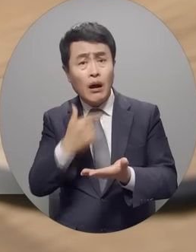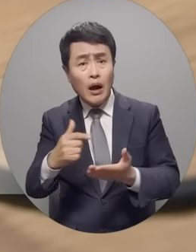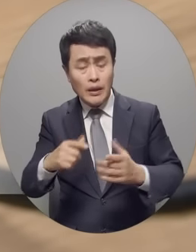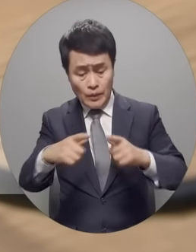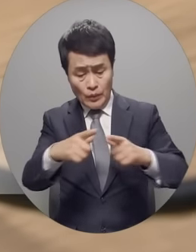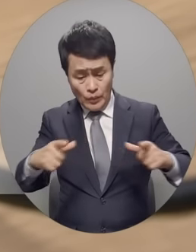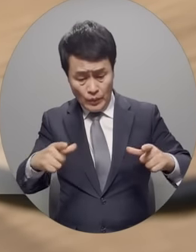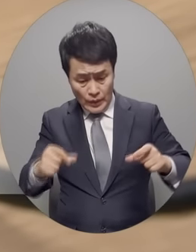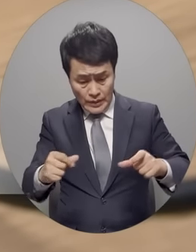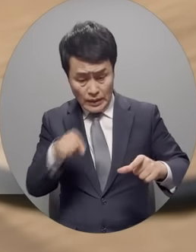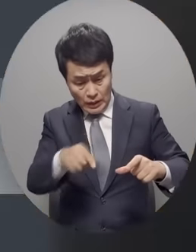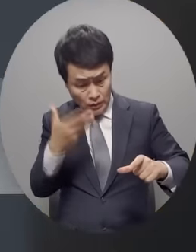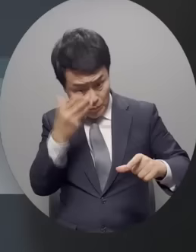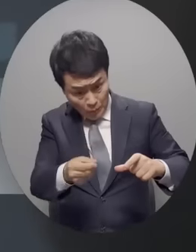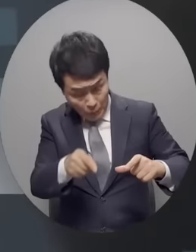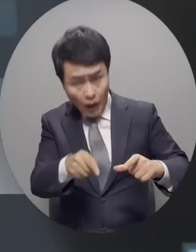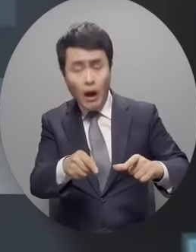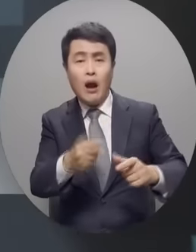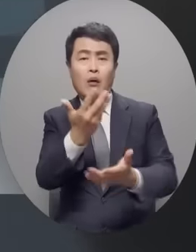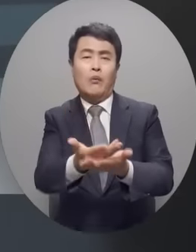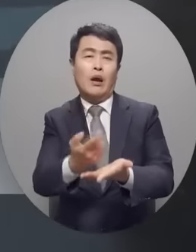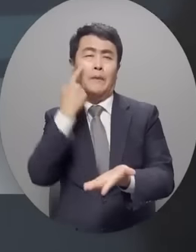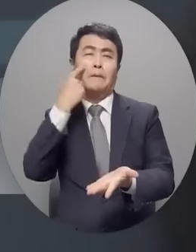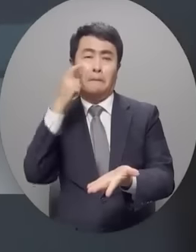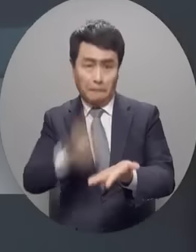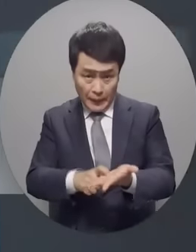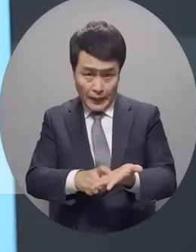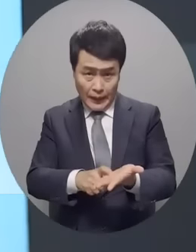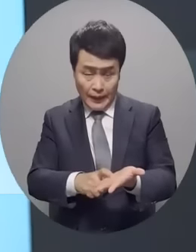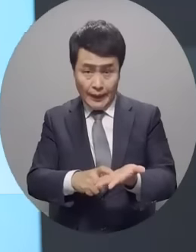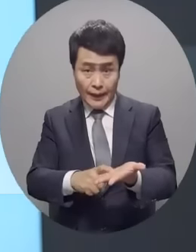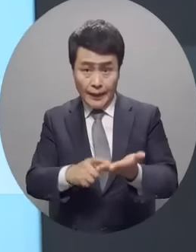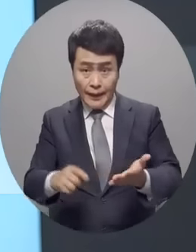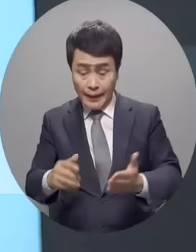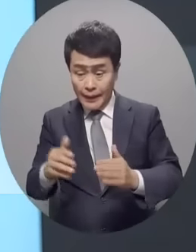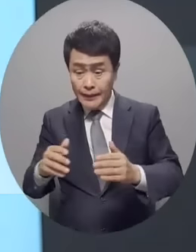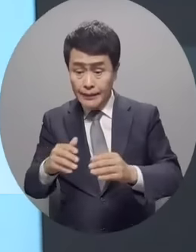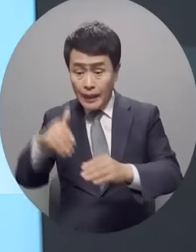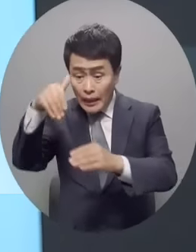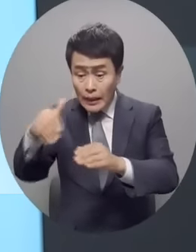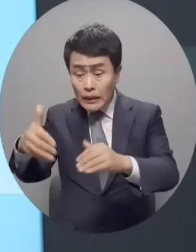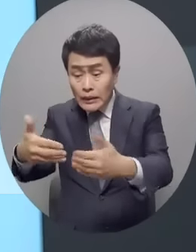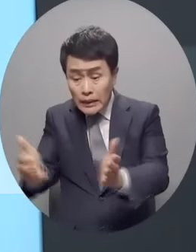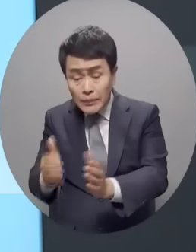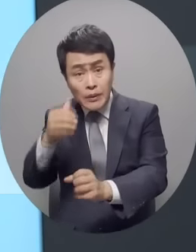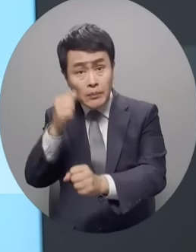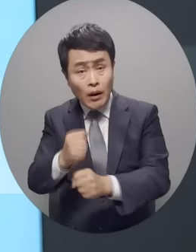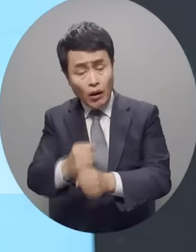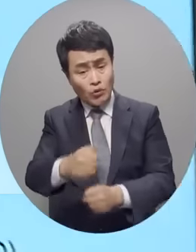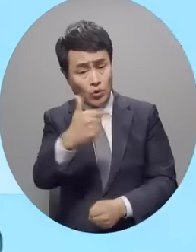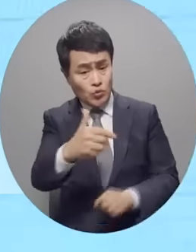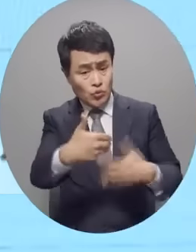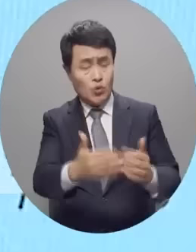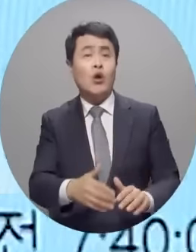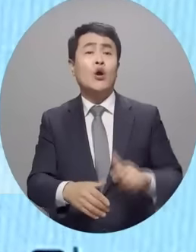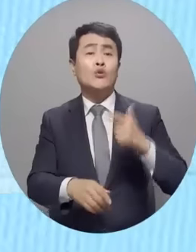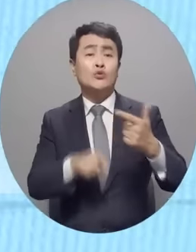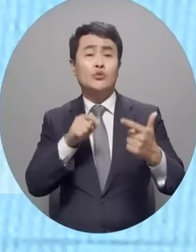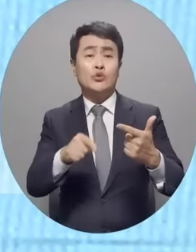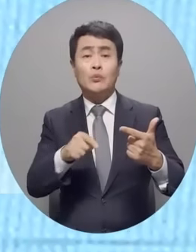파일을 찾았다고 설명했습니다. 신 전 교수는 캠프에서 작성하거나 공유받은 내부 문건만 6천여 개,